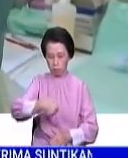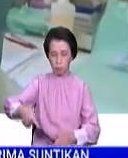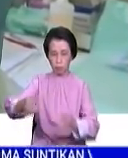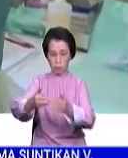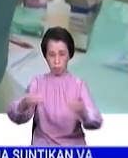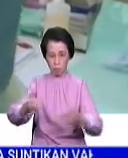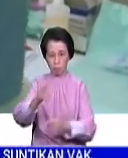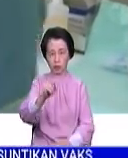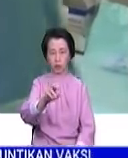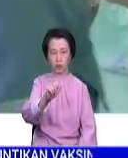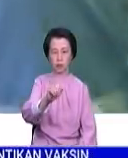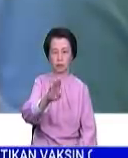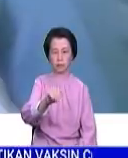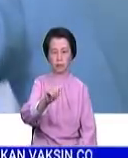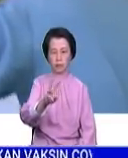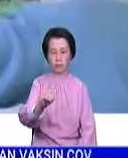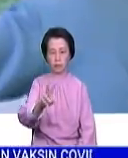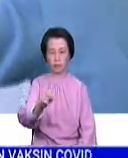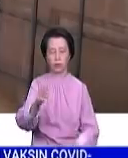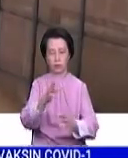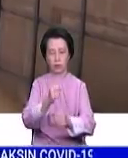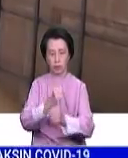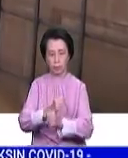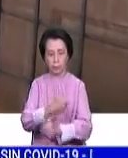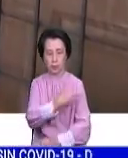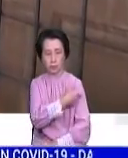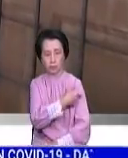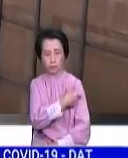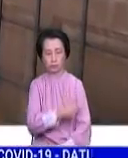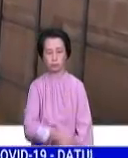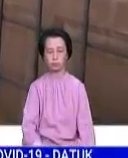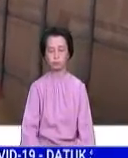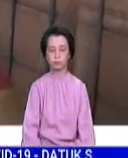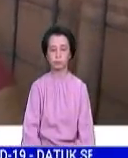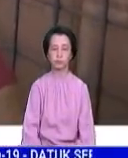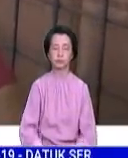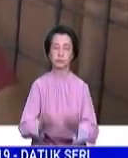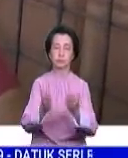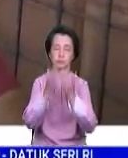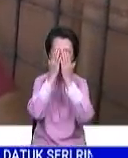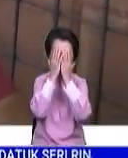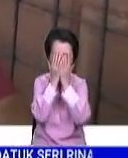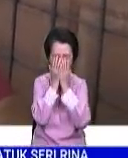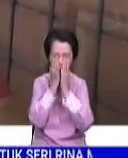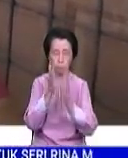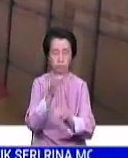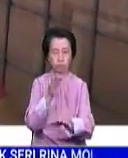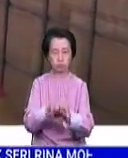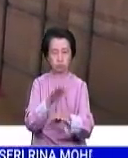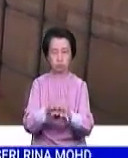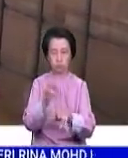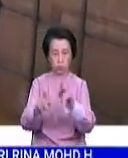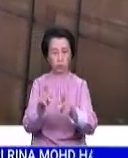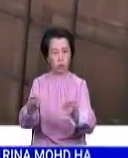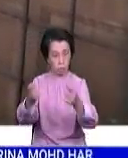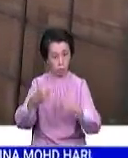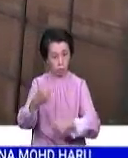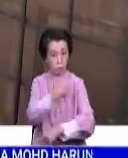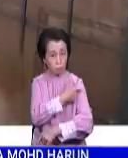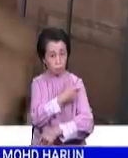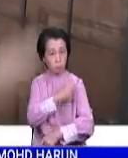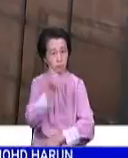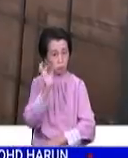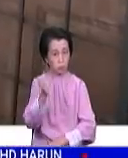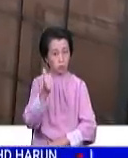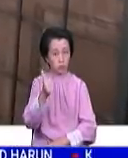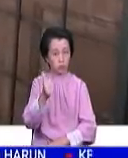Nabawan mendapat vaksinasi. Alhamdulillah setakat ini sambutan di kawasan Pegalungan sambutan sangat bagus. Pendaftaran pun